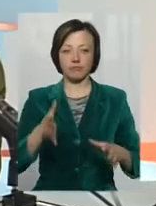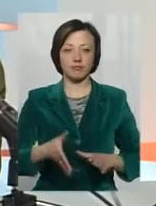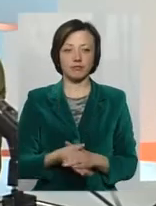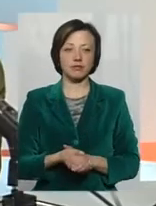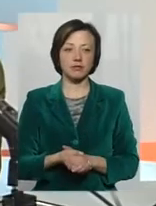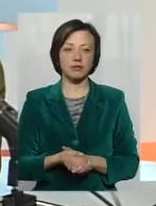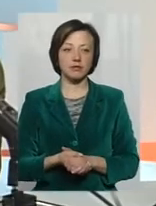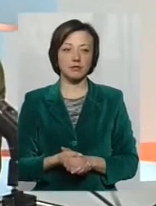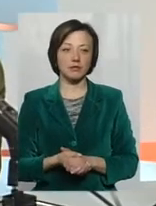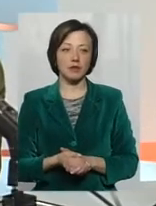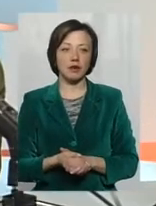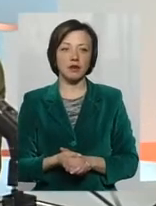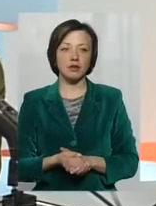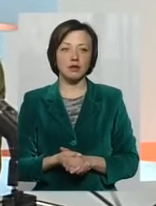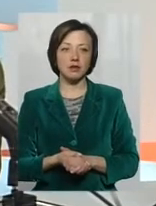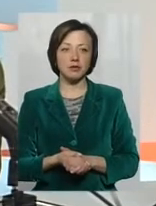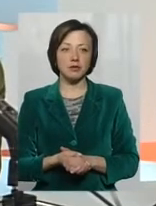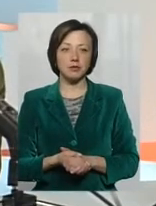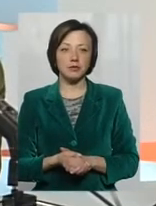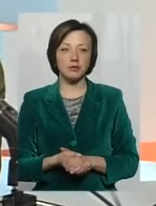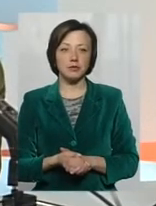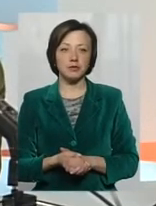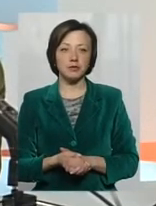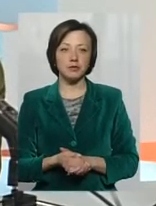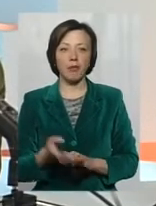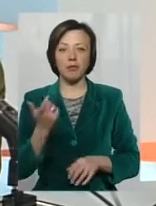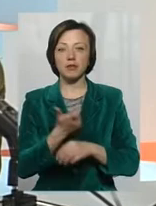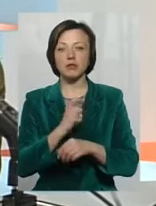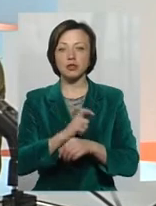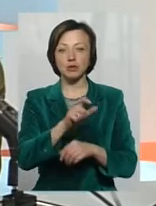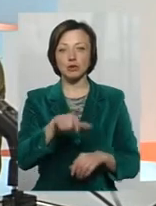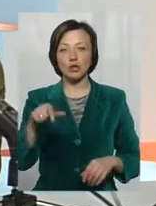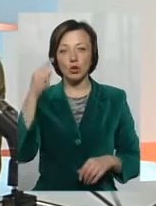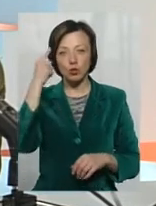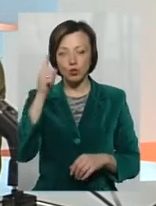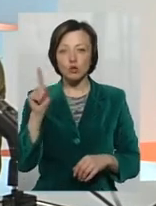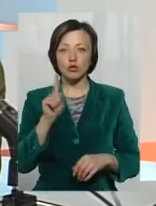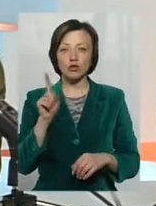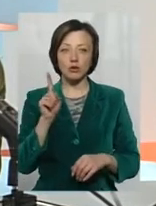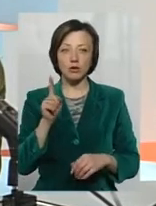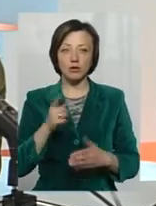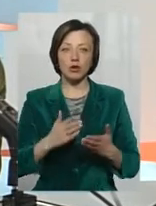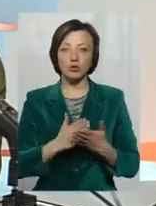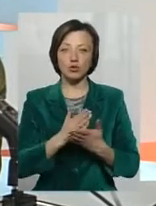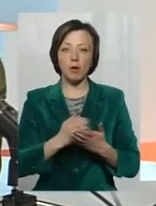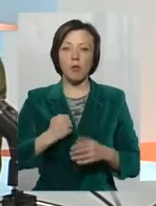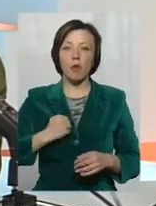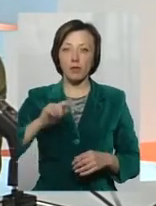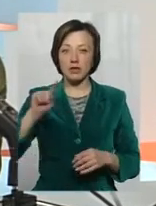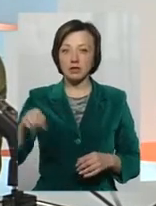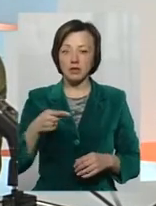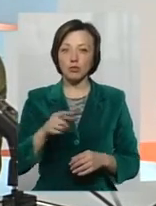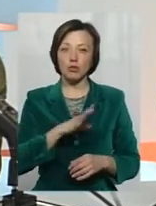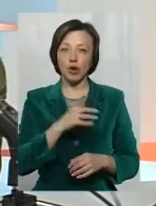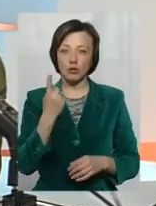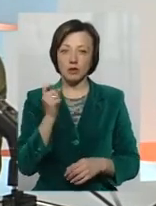я вже говорив про це, що більшість думає, що проходять через службу, наприклад, по мобілізації. У них було